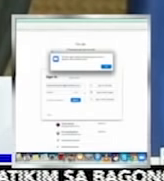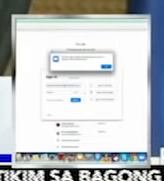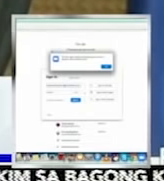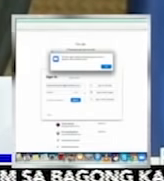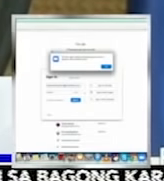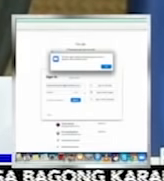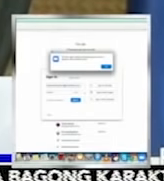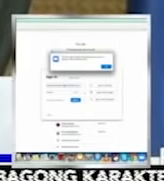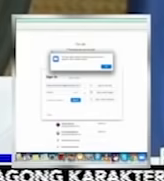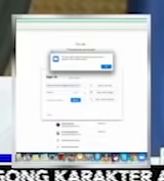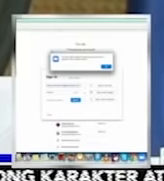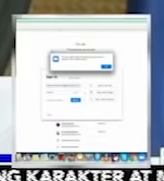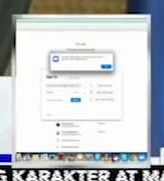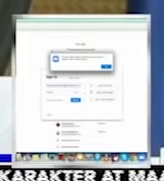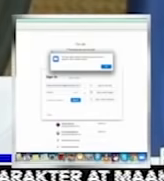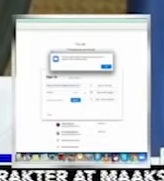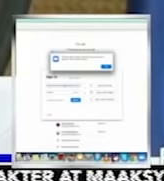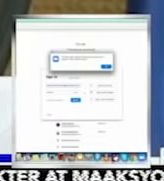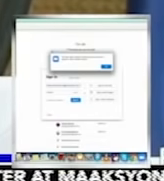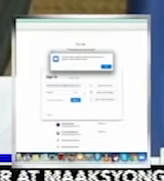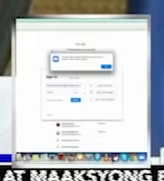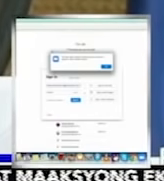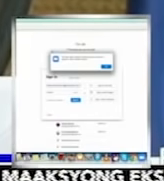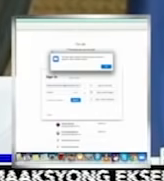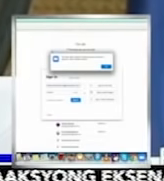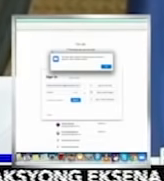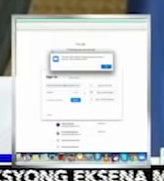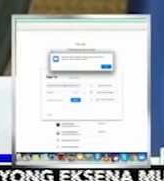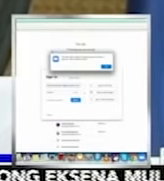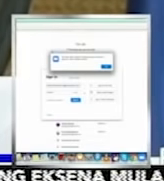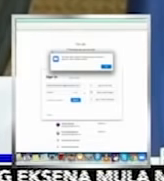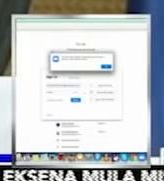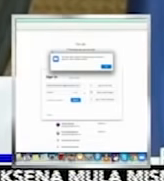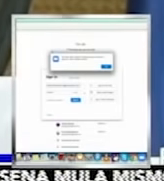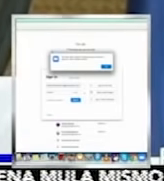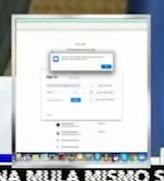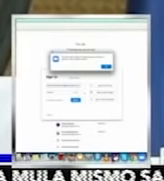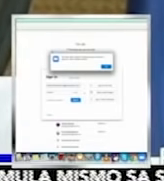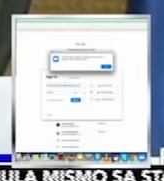so to speak. May importante malaman nila na